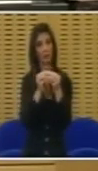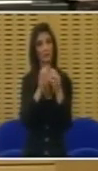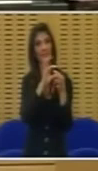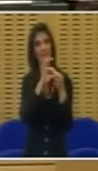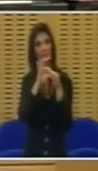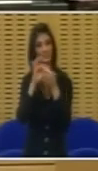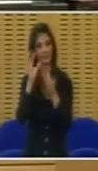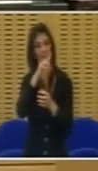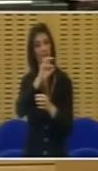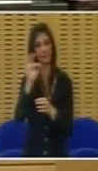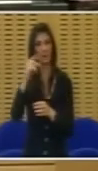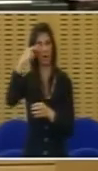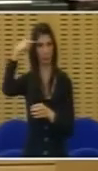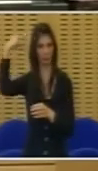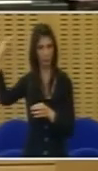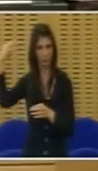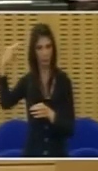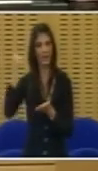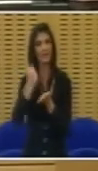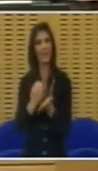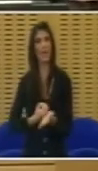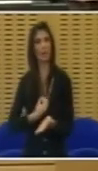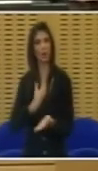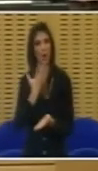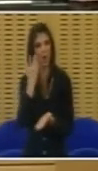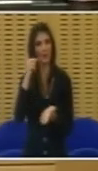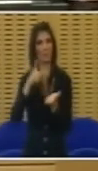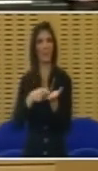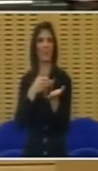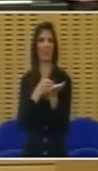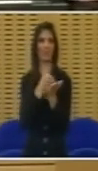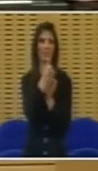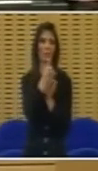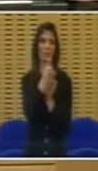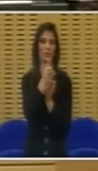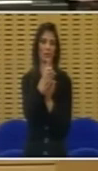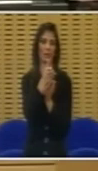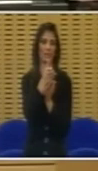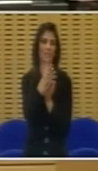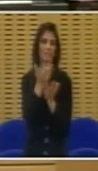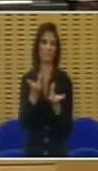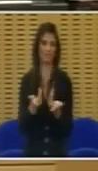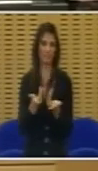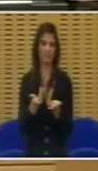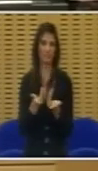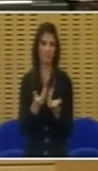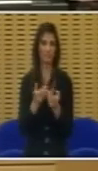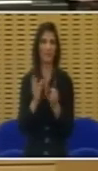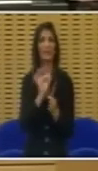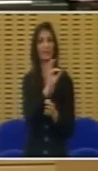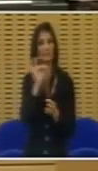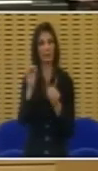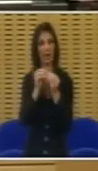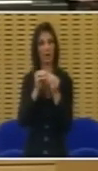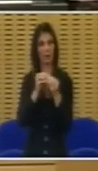περιδικαίου αίσθημα από τη μια και η απόδοση δικαίου από την άλλη δεν είναι κατά ανάγκη ταυτόσιμα πράγματα. Αυτό όμως που απαιτούν